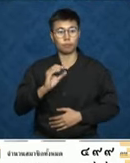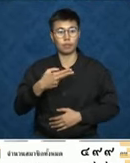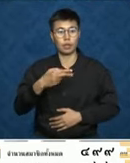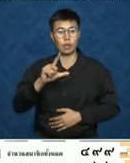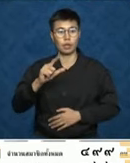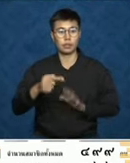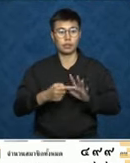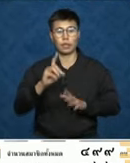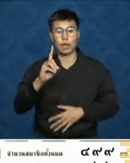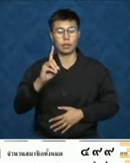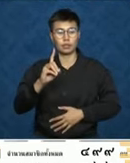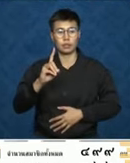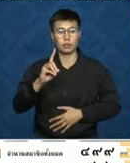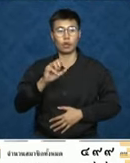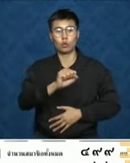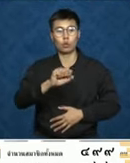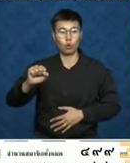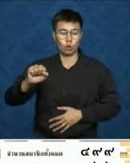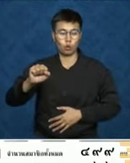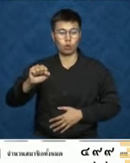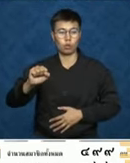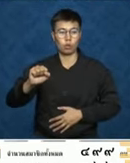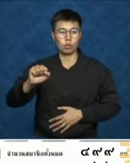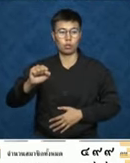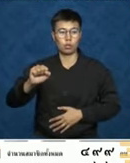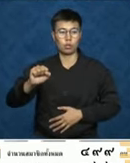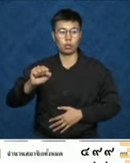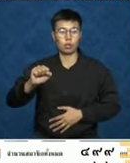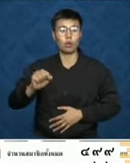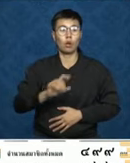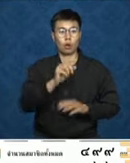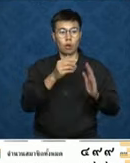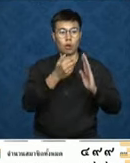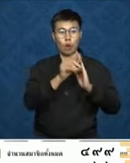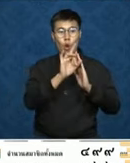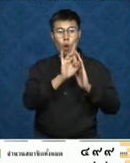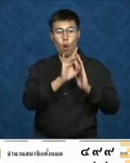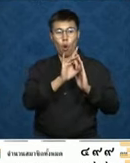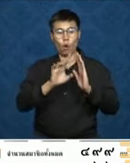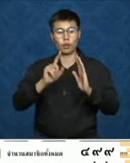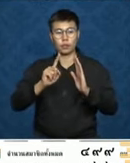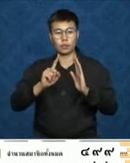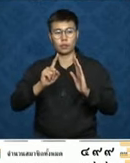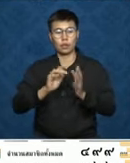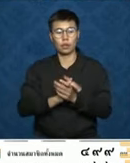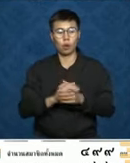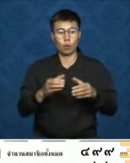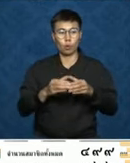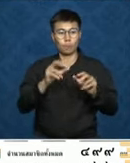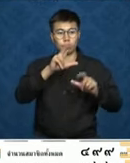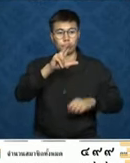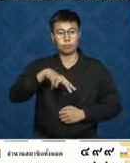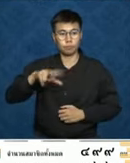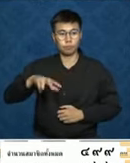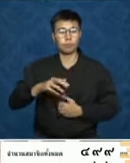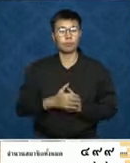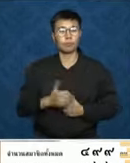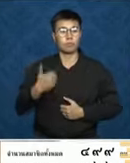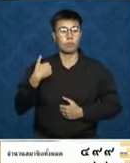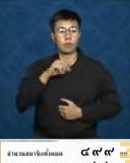ช่วงสมาชิกสภาผู้เทราษฎรจังหวรเอดเขต 2พรรคเพื่อไทยวันนี้ผมมีเรื่องหาเรท่าน